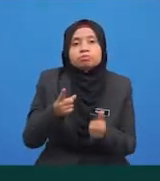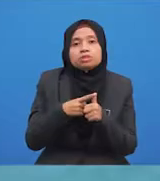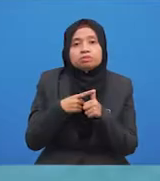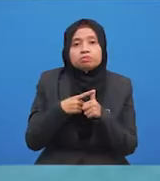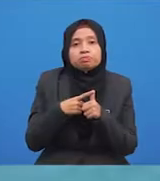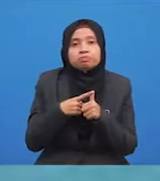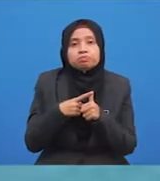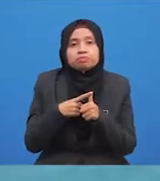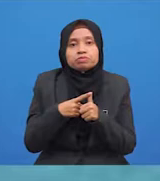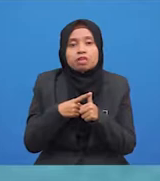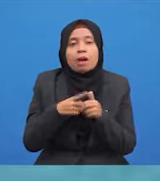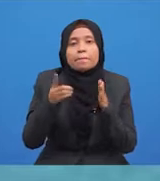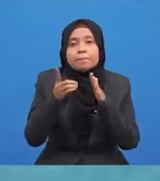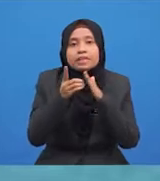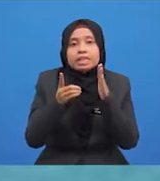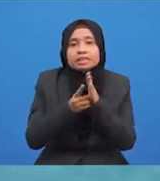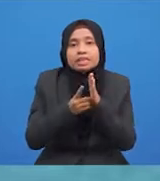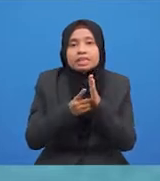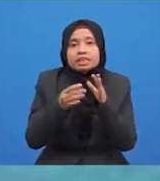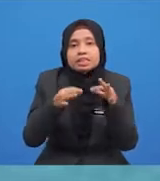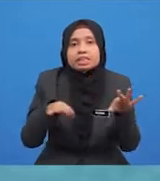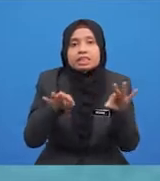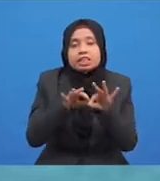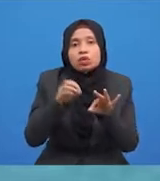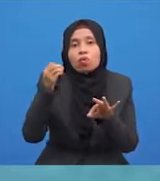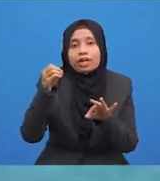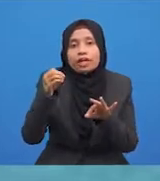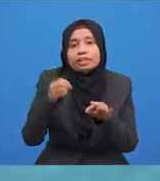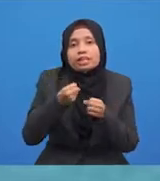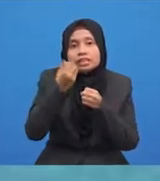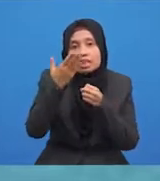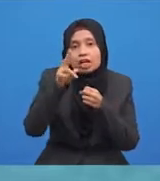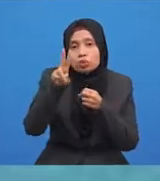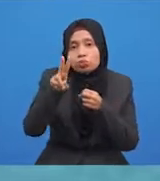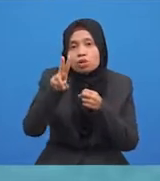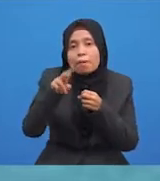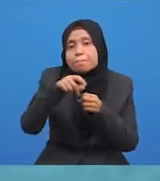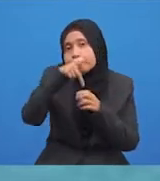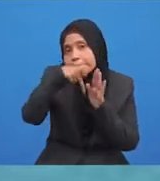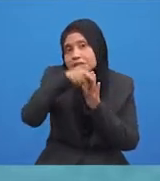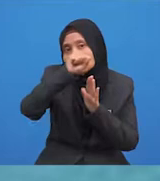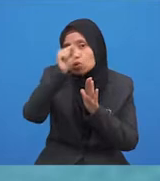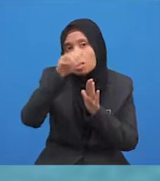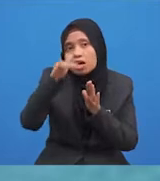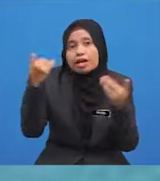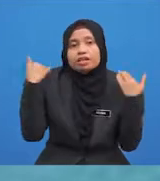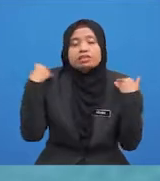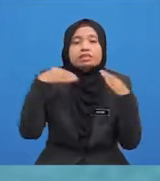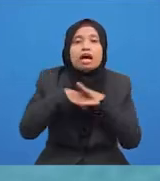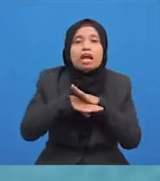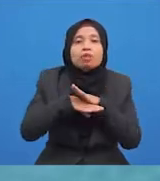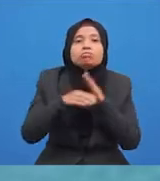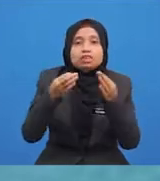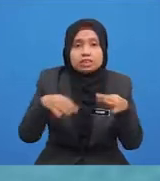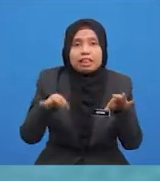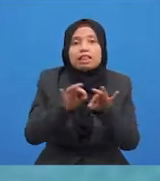Yang pertama, berdasarkan cerpen Oren, nyatakan dua persoalan yang terdapat dalam